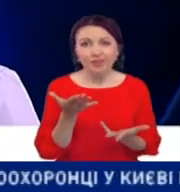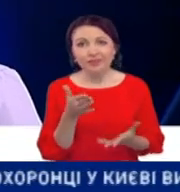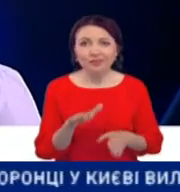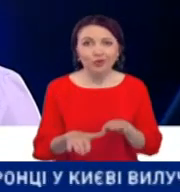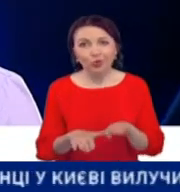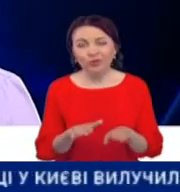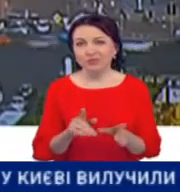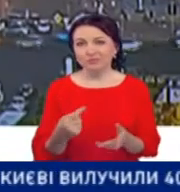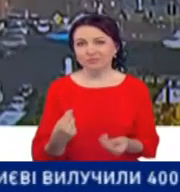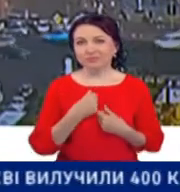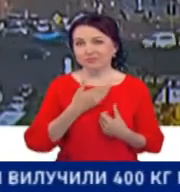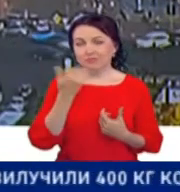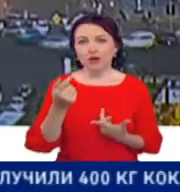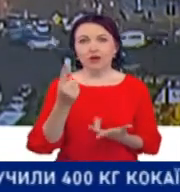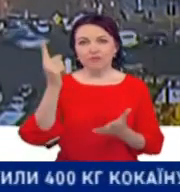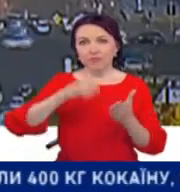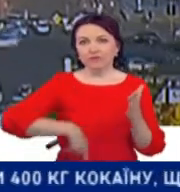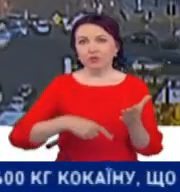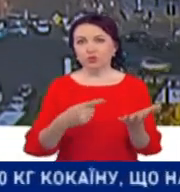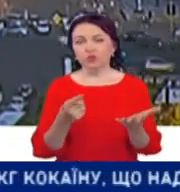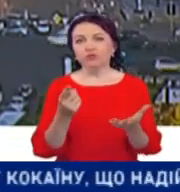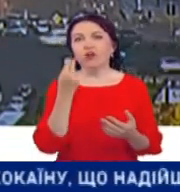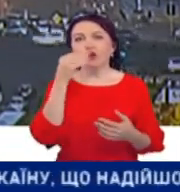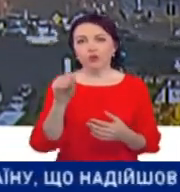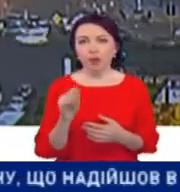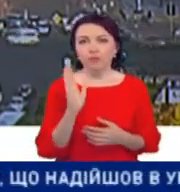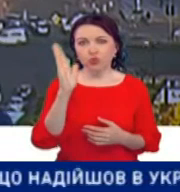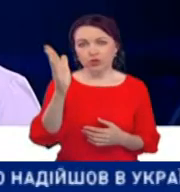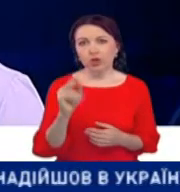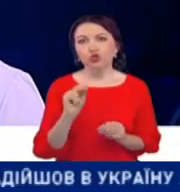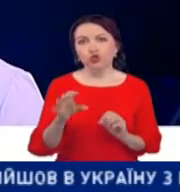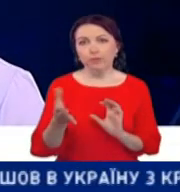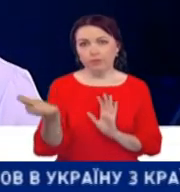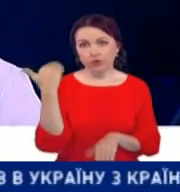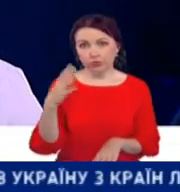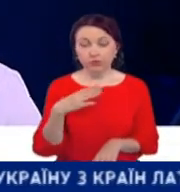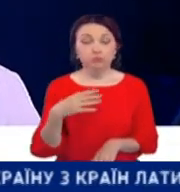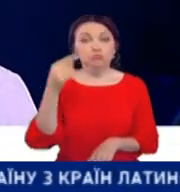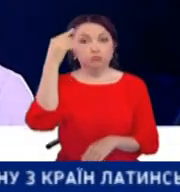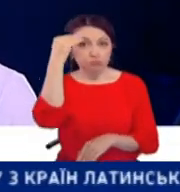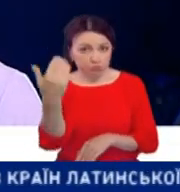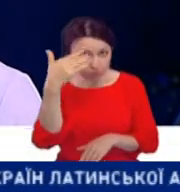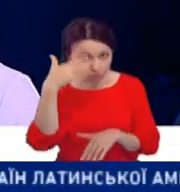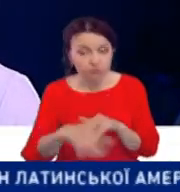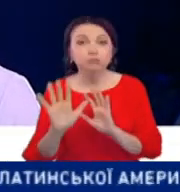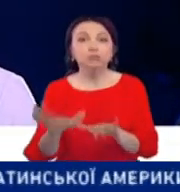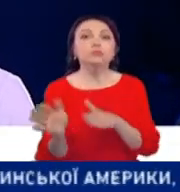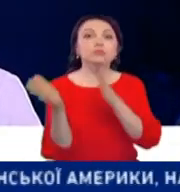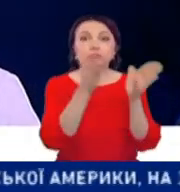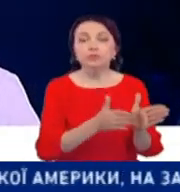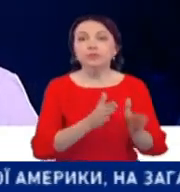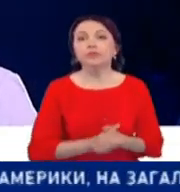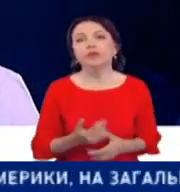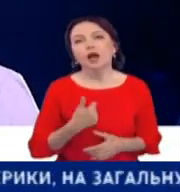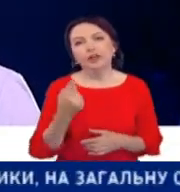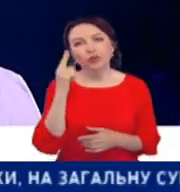не вселяють впевненості у краще майбутнє, ніж було. Так, ваша позиція зрозуміла, пане Андрію. Прошу, будь ласка. Я думаю,